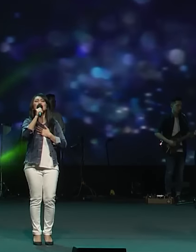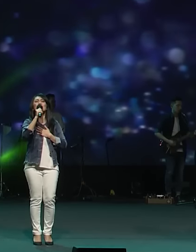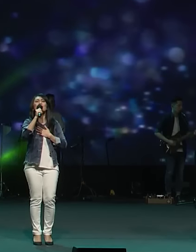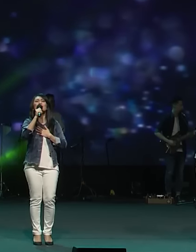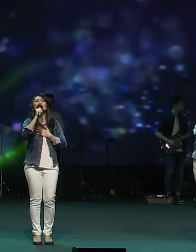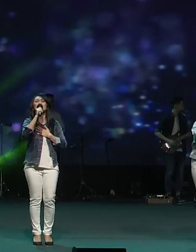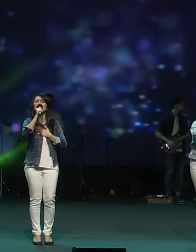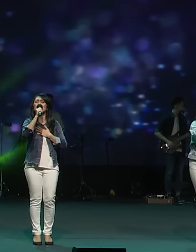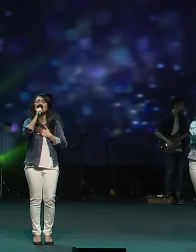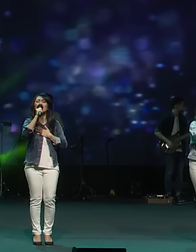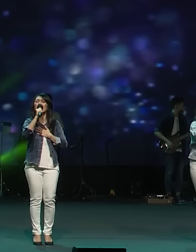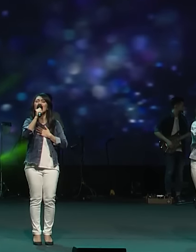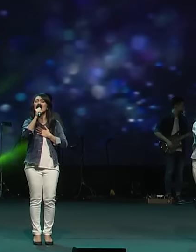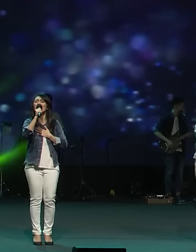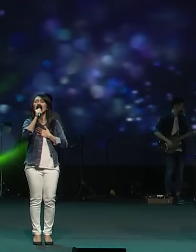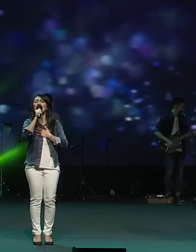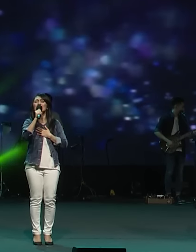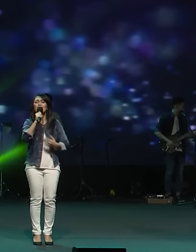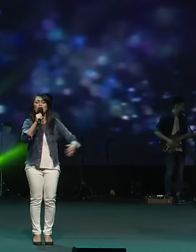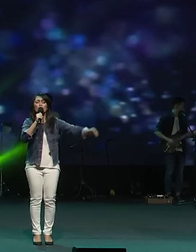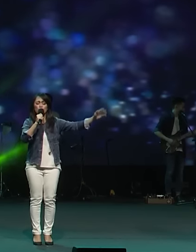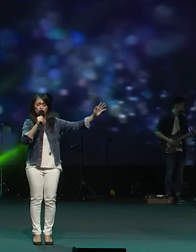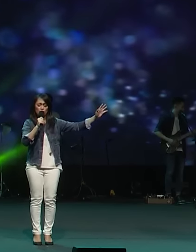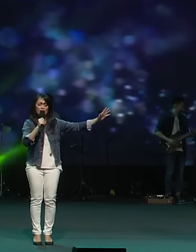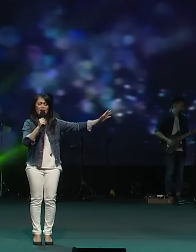dari lumpur dosa,